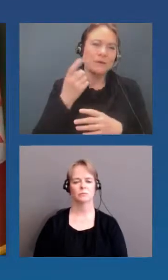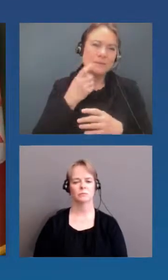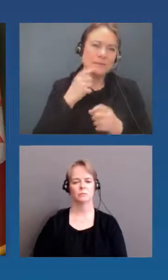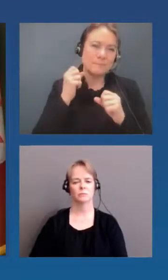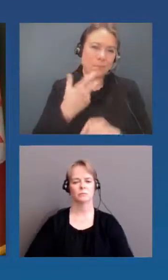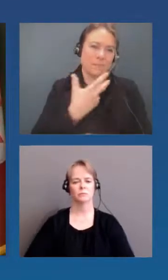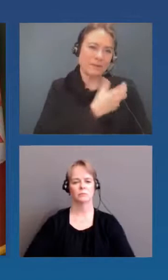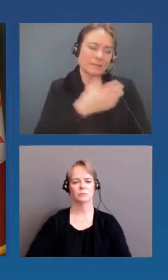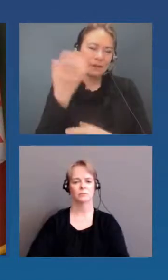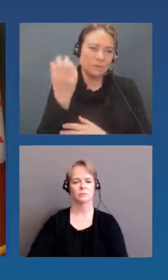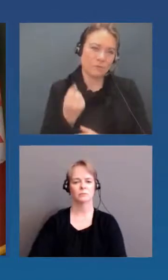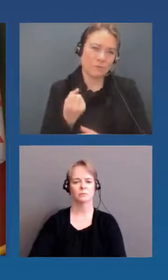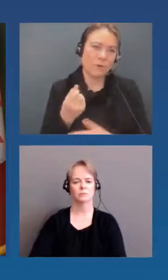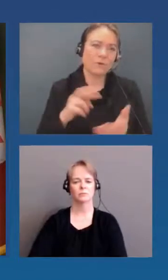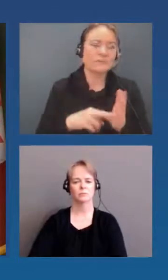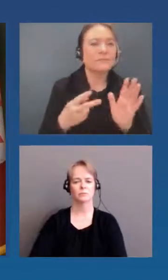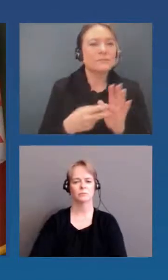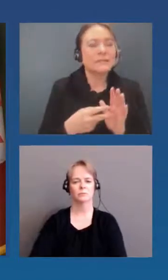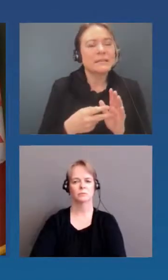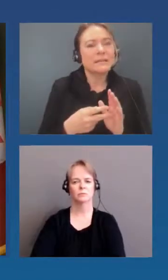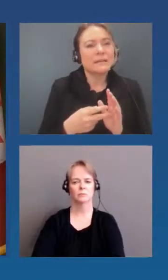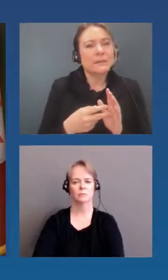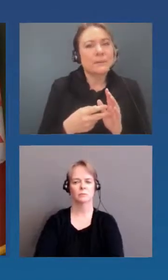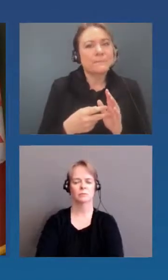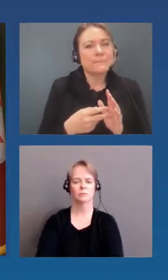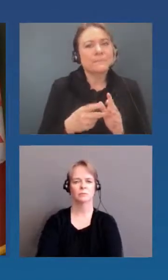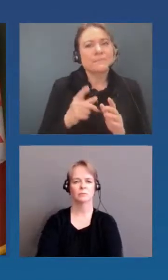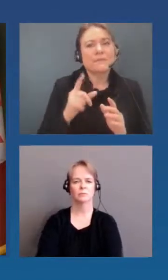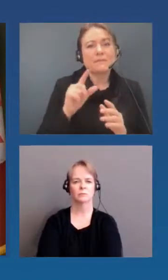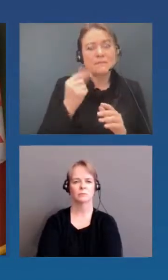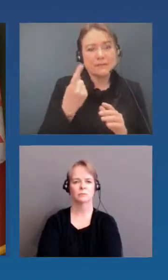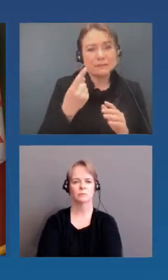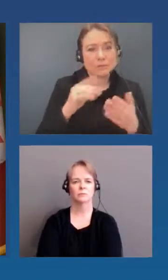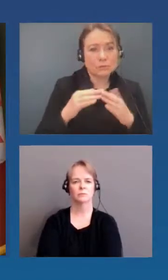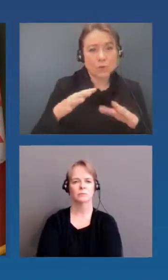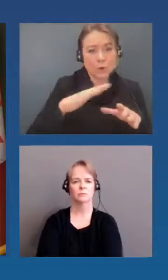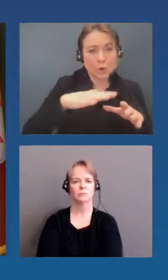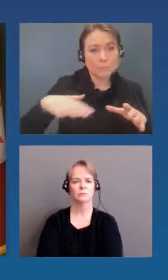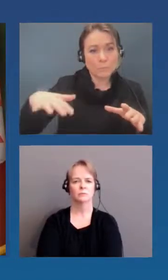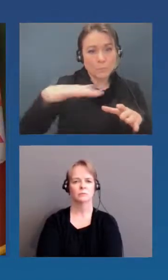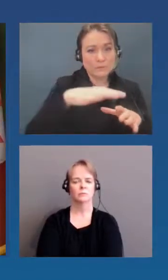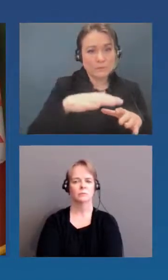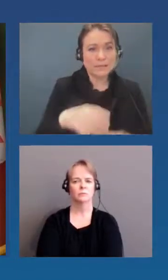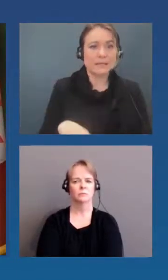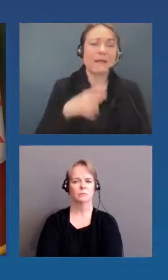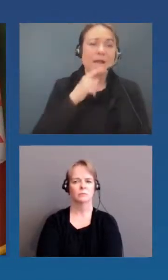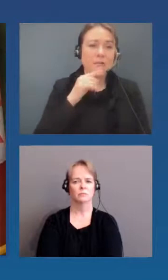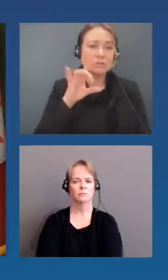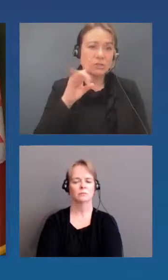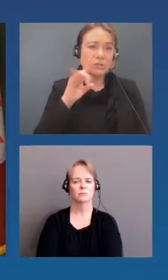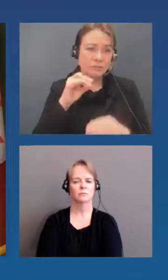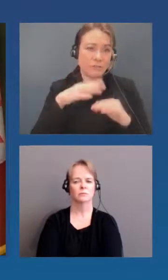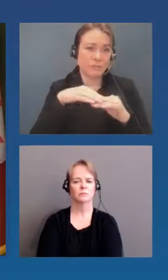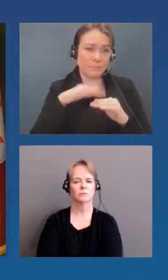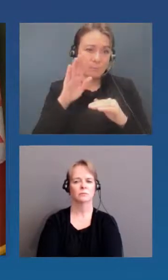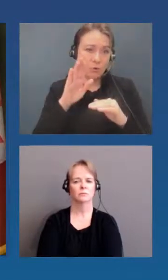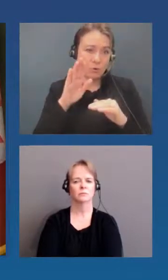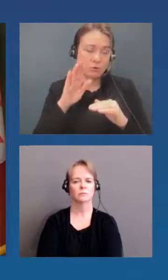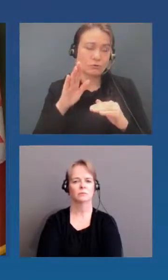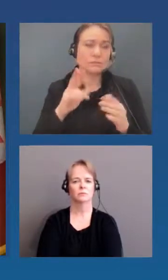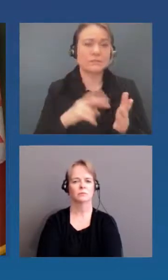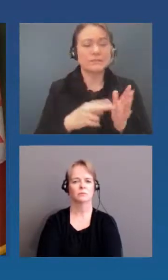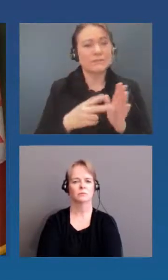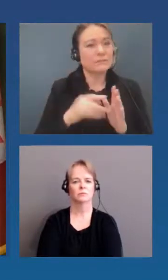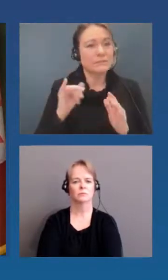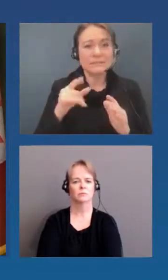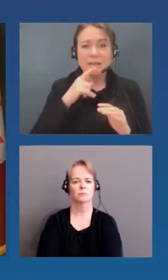Donc, dans les 21 communautés d'Ottawa, 80 ans et plus ont été identifiés. Donc, si vous n'avez